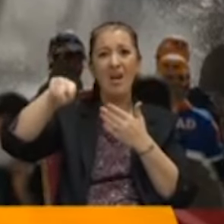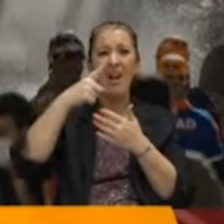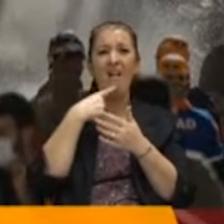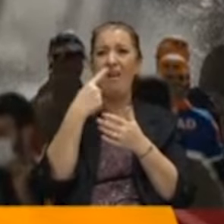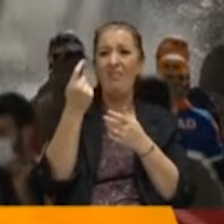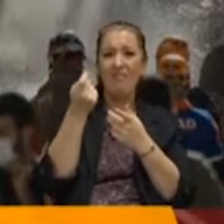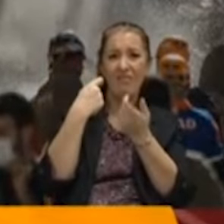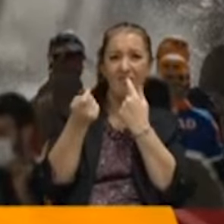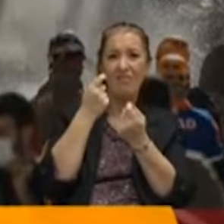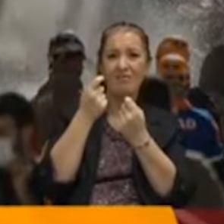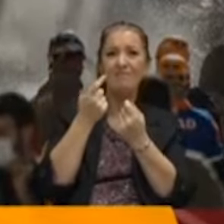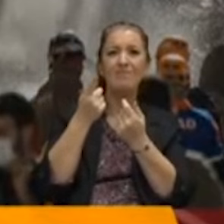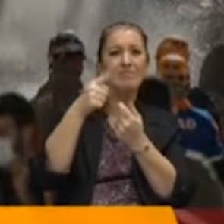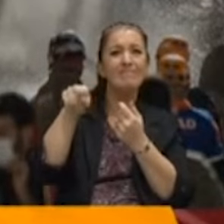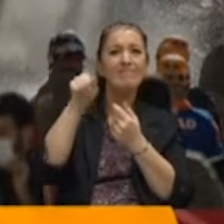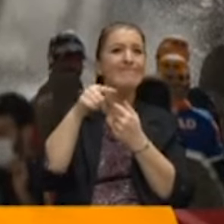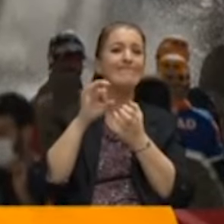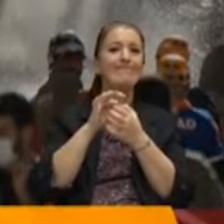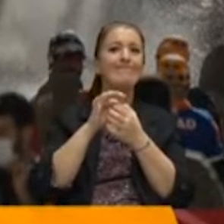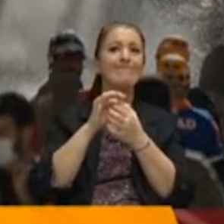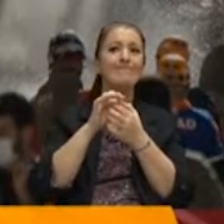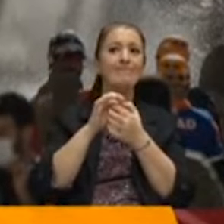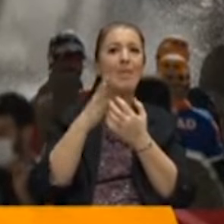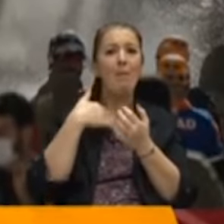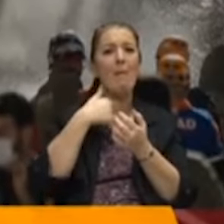tribün anlayışını ben bilirim.